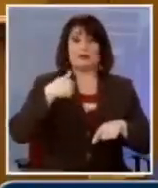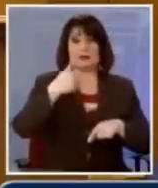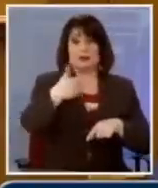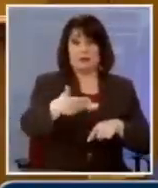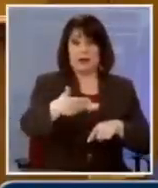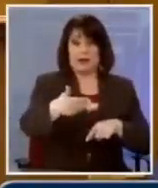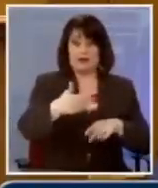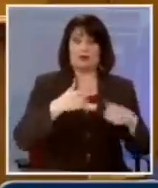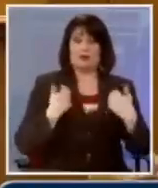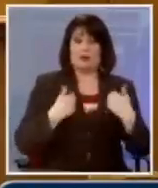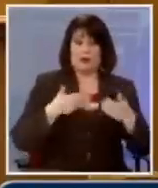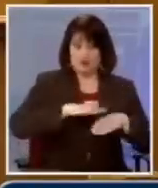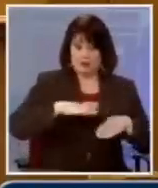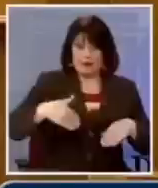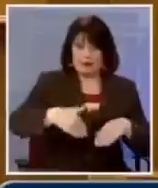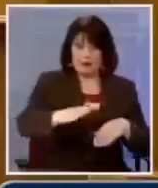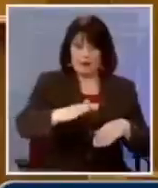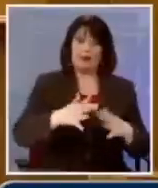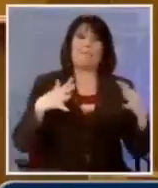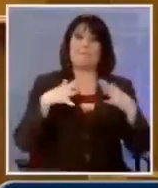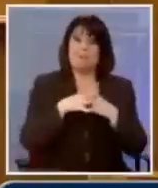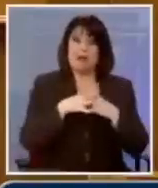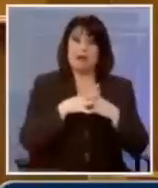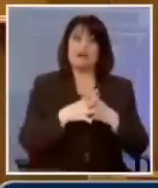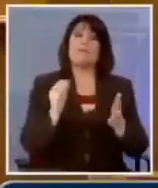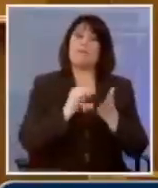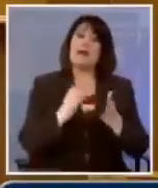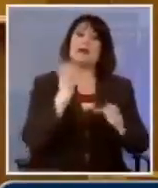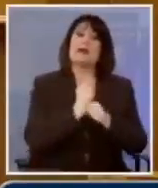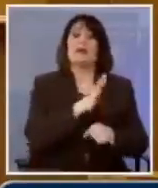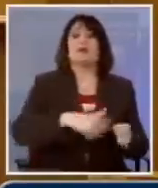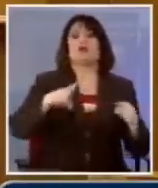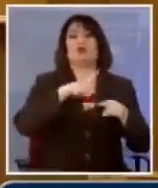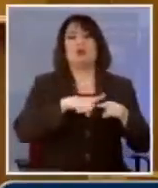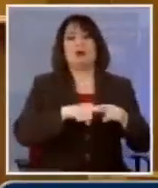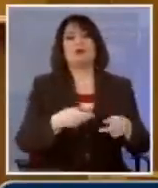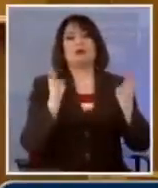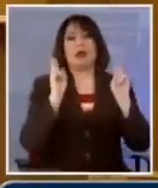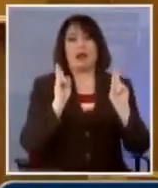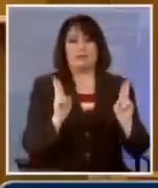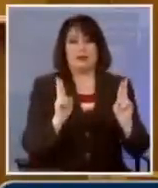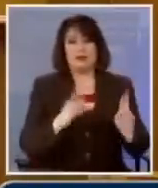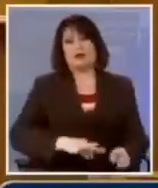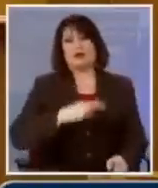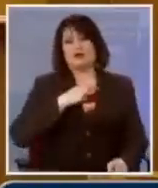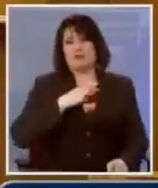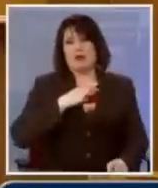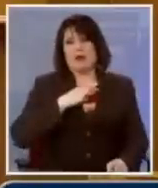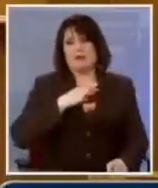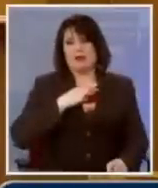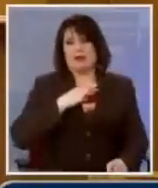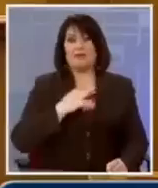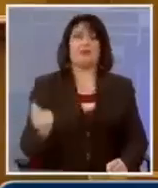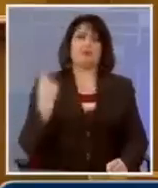των επόμενων γενεών, αυτή τη μάχη για να ξανακερδίσει ο λαός μας ελπίδα και αξιοπρέπεια. Τη